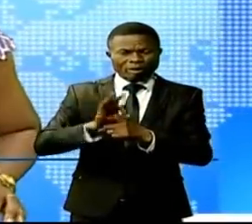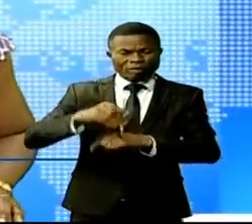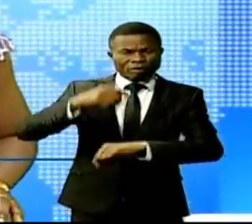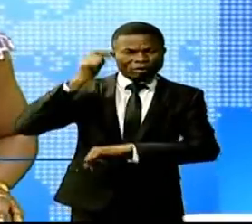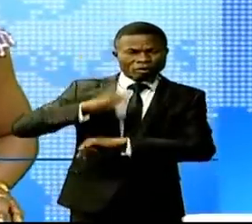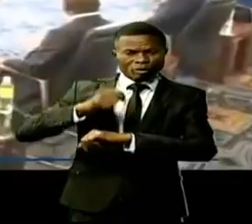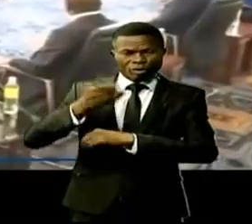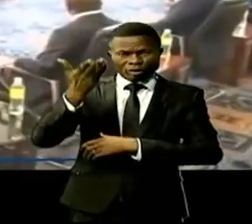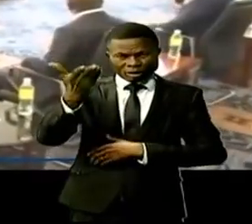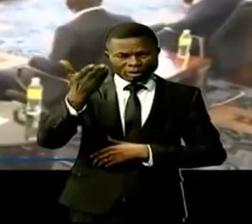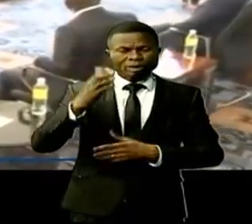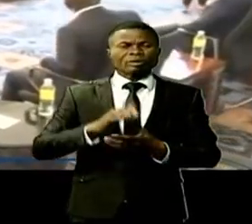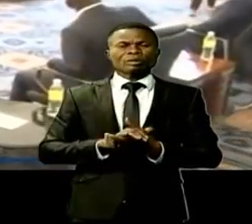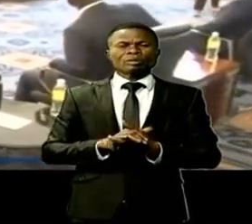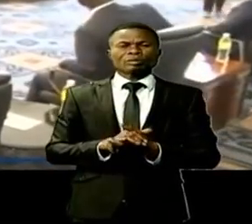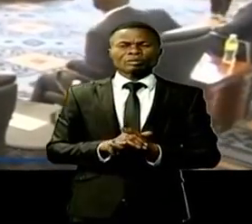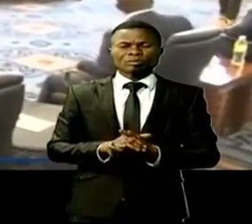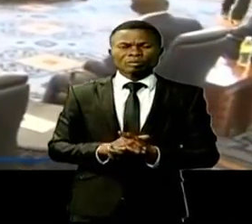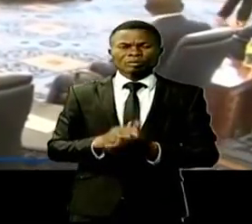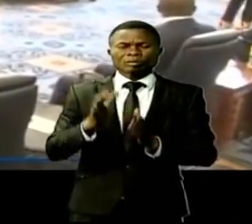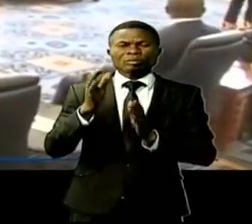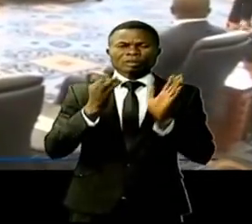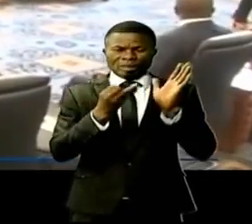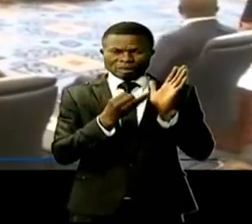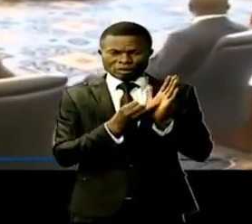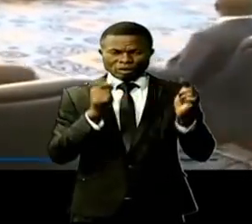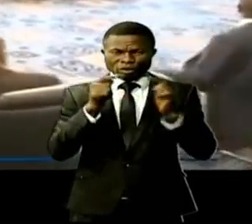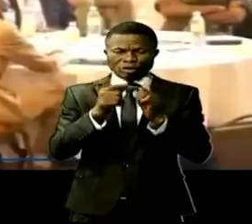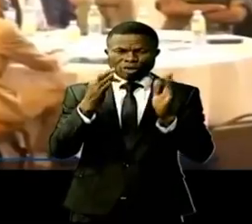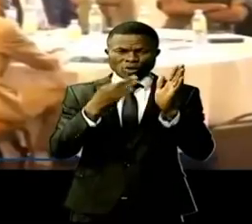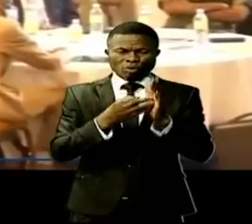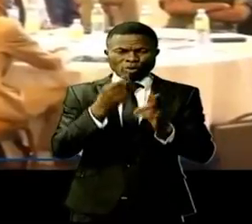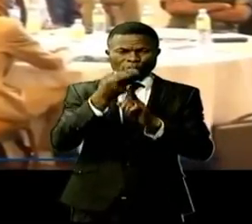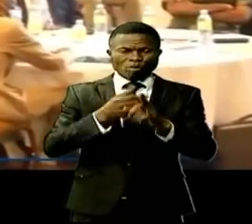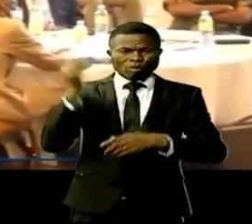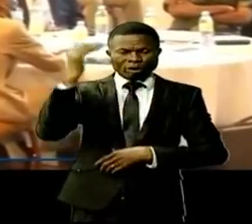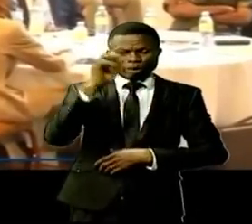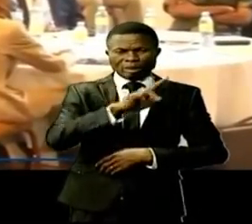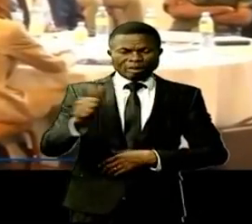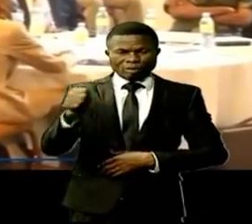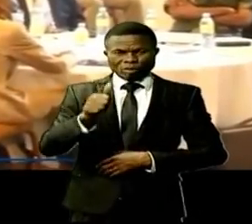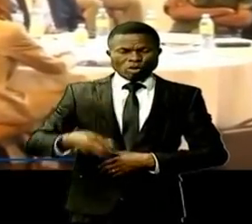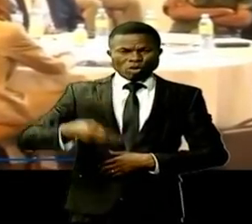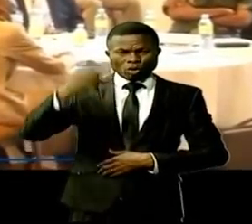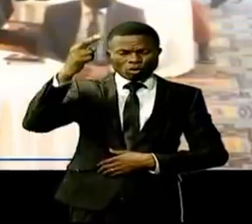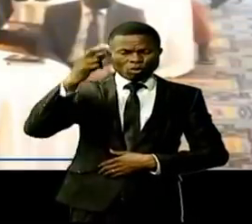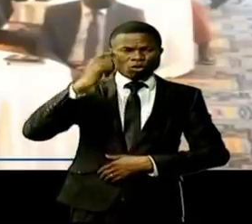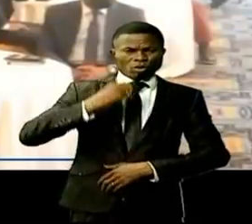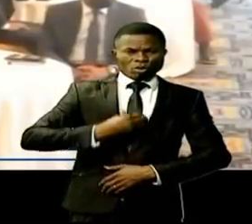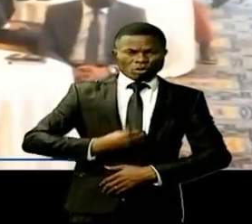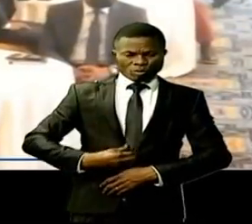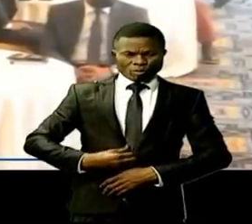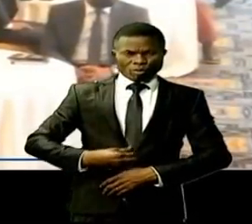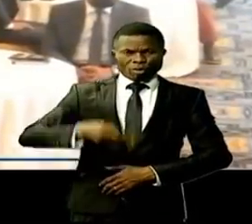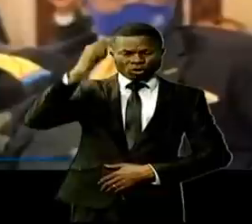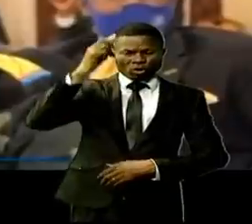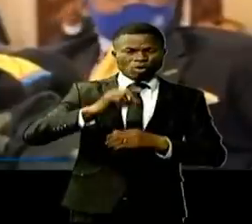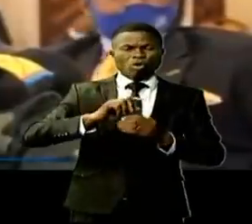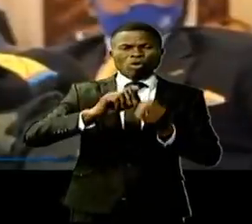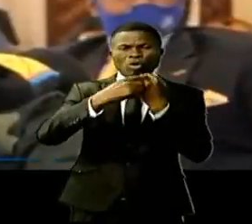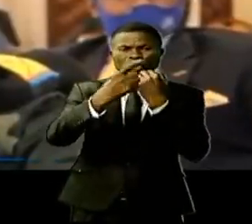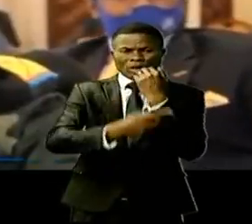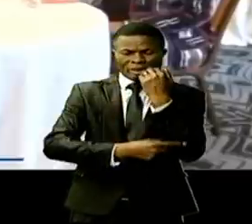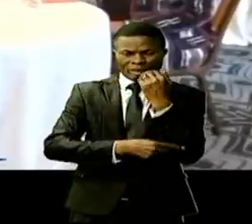judiciaire. Deux jours, soit du 7 au 8 décembre 2021, les hauts magistrats du Nord Kivu et du Sud Kivu, civils